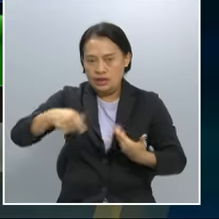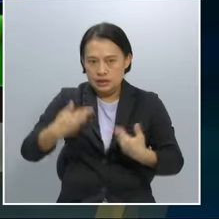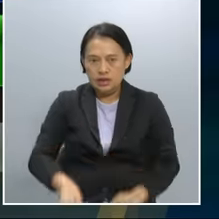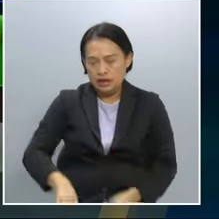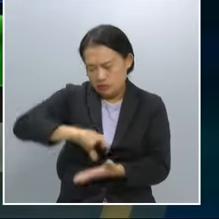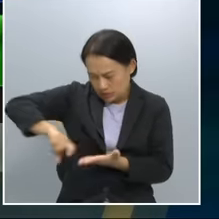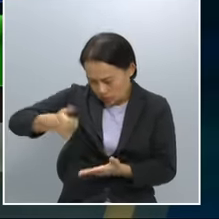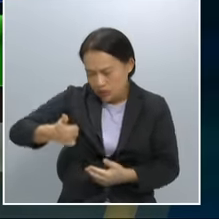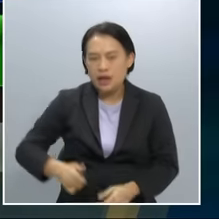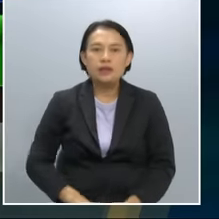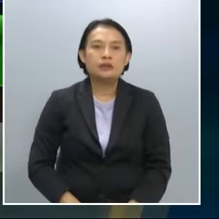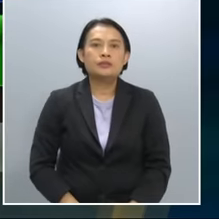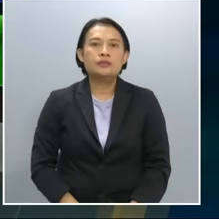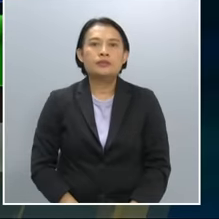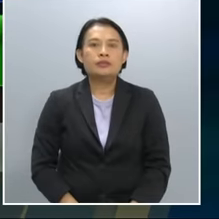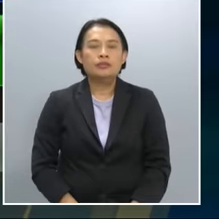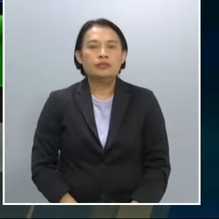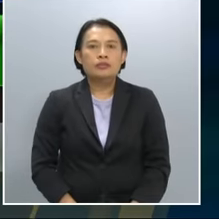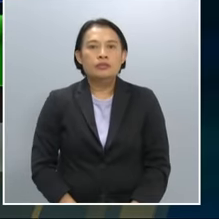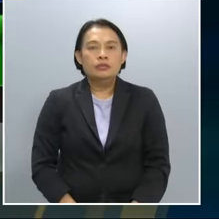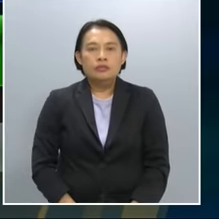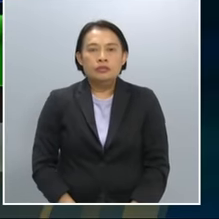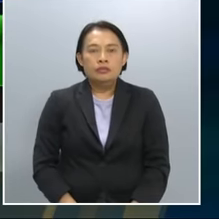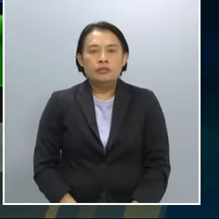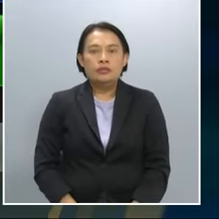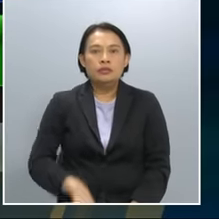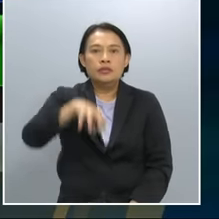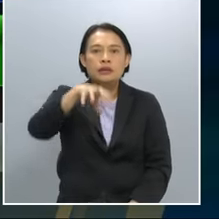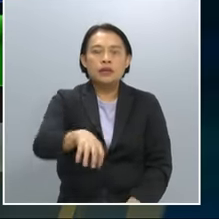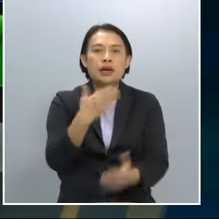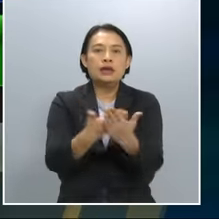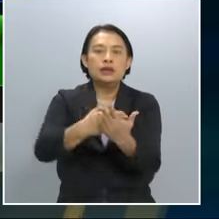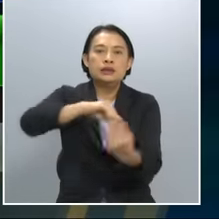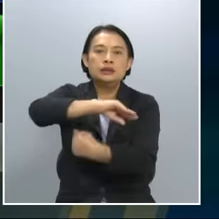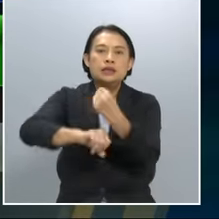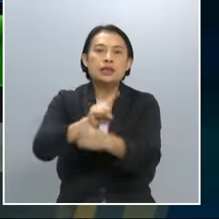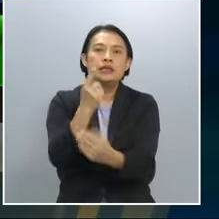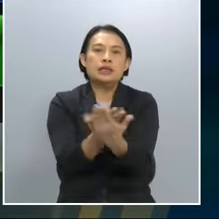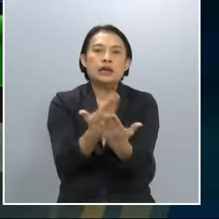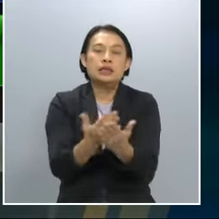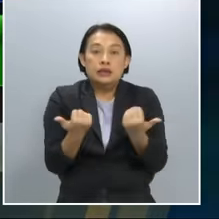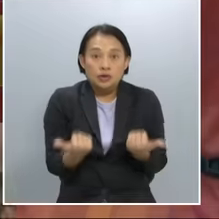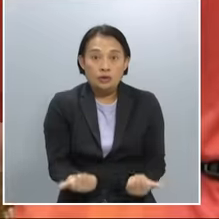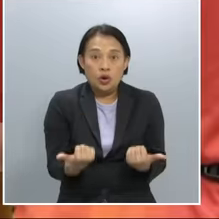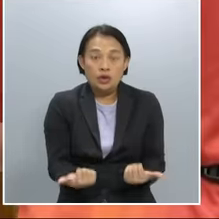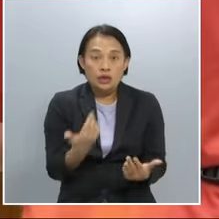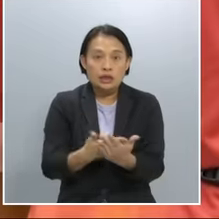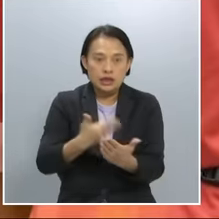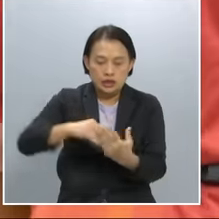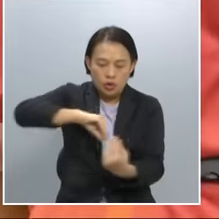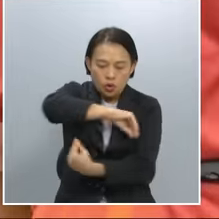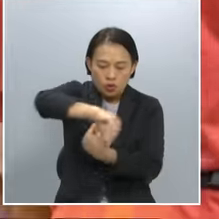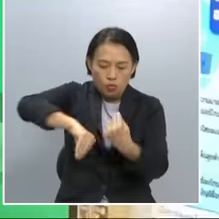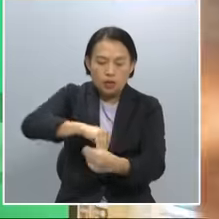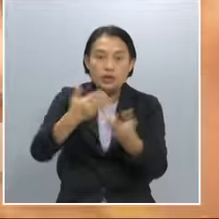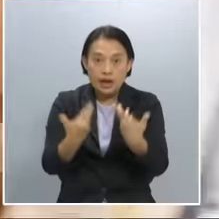ข้อมูลที่น่าสนใจก็คือเท่ากับว่าสำนักงานเศรษฐกิจคลังระบุว่าขณะนี้เม็ดเงินจากโครงการหมุนเวียนสู่ระบบเศรษฐกิจแล้ว